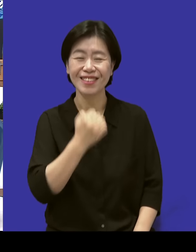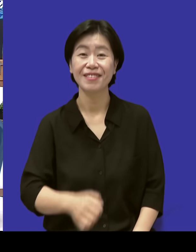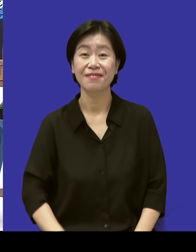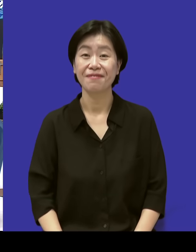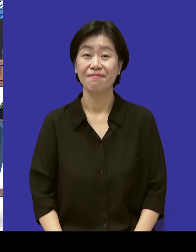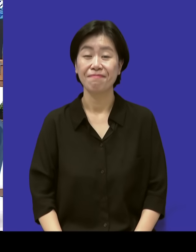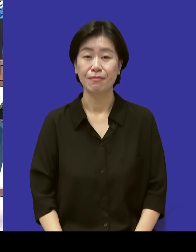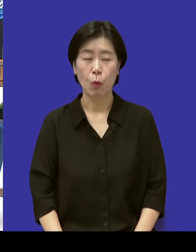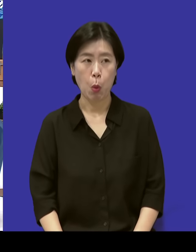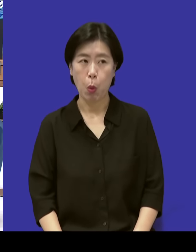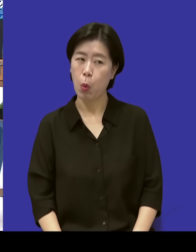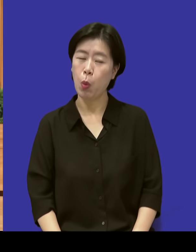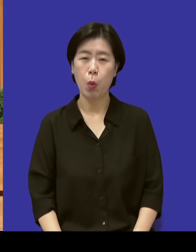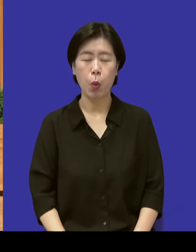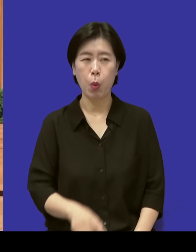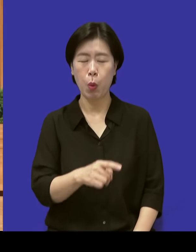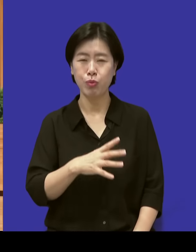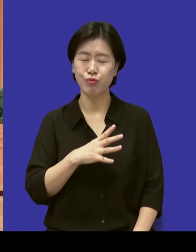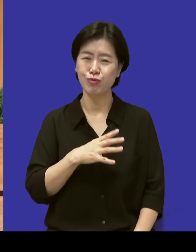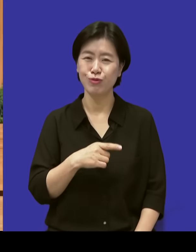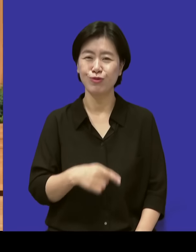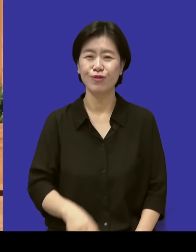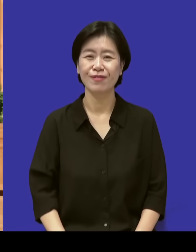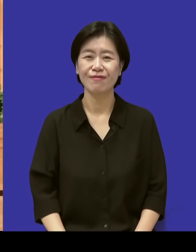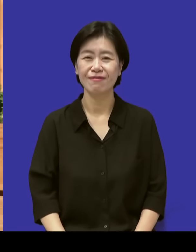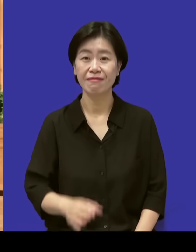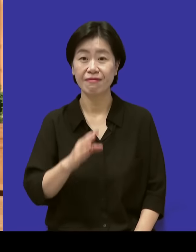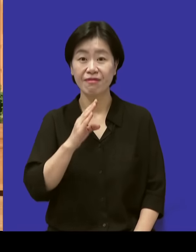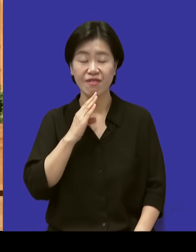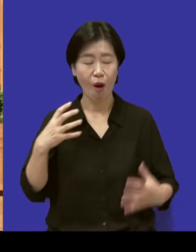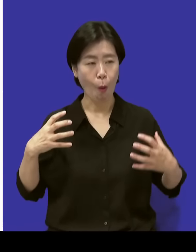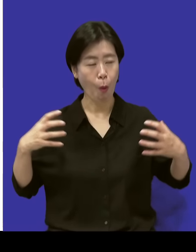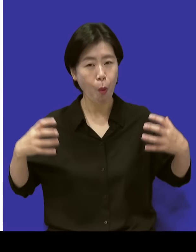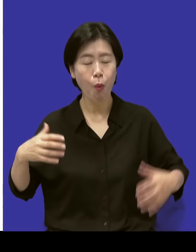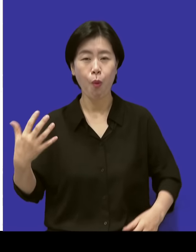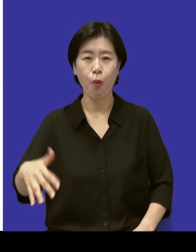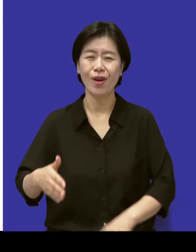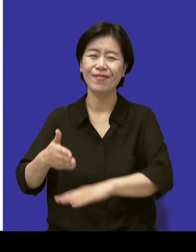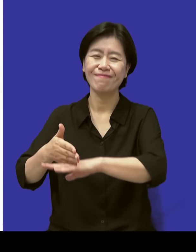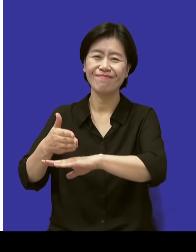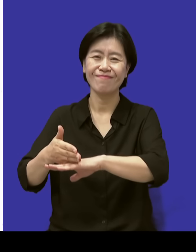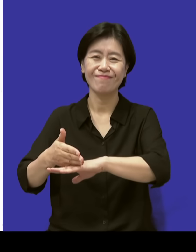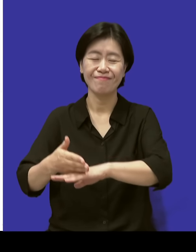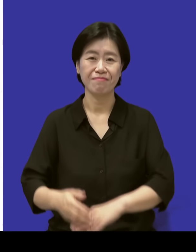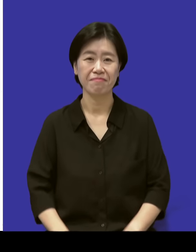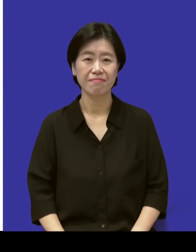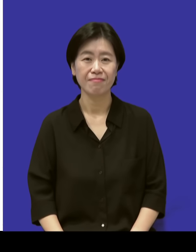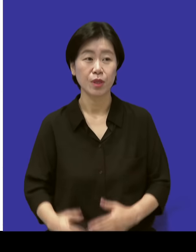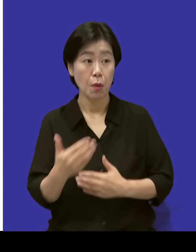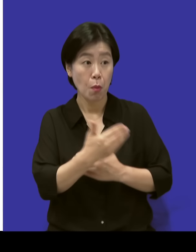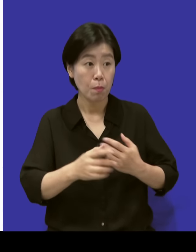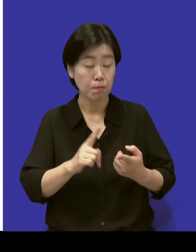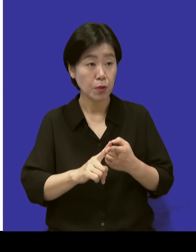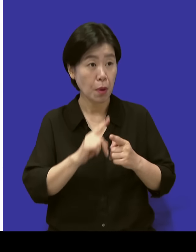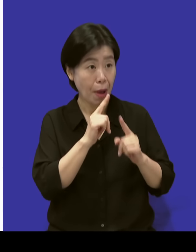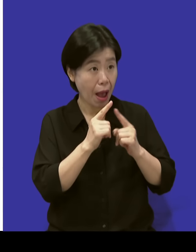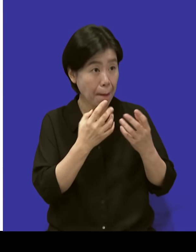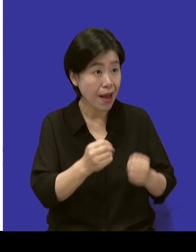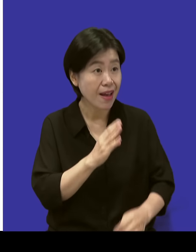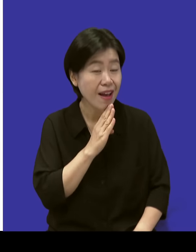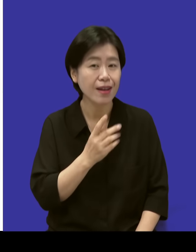못 가불겠어요, 웬만한 사람들. 아, 정말 네. 정말 체격이 좋으시네요. 아, 감사합니다. 그런 얘기 많이 들으시죠? 네, 주변에서 이제